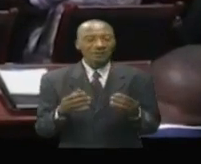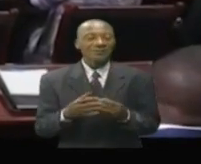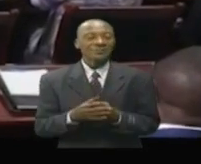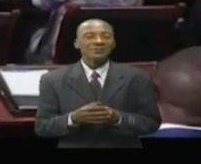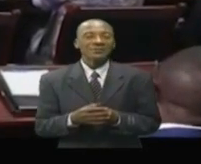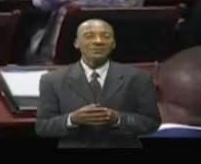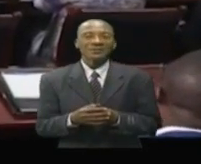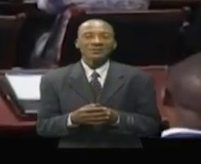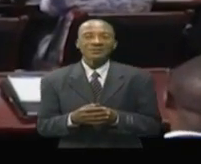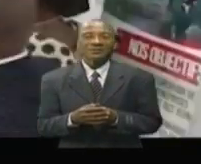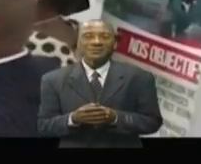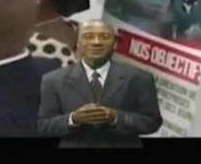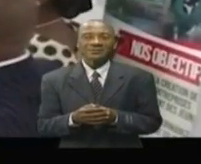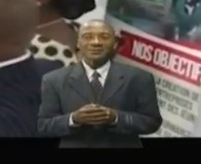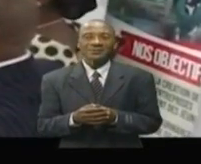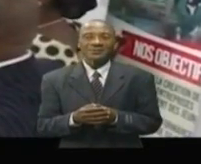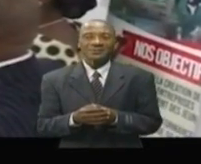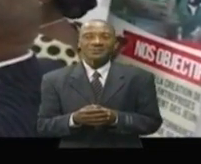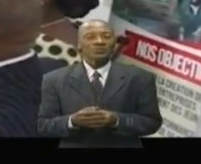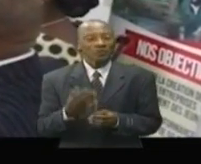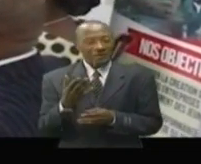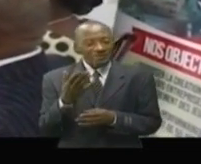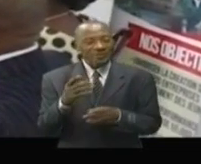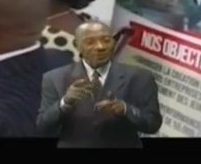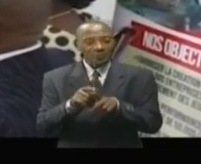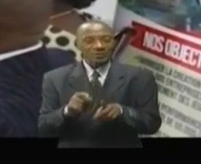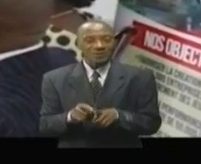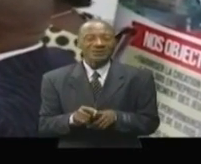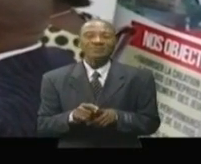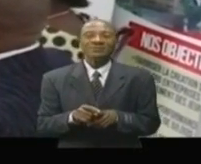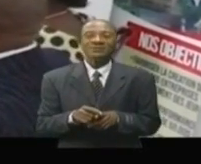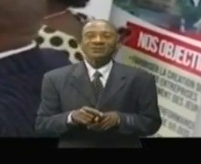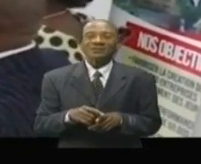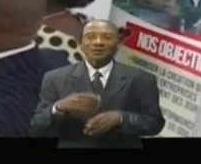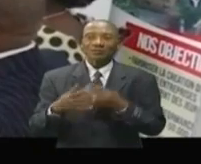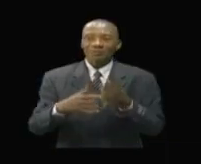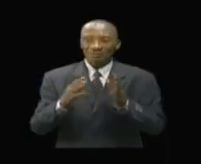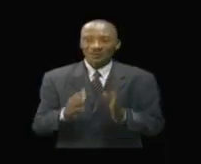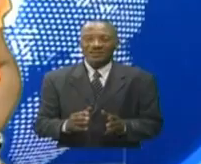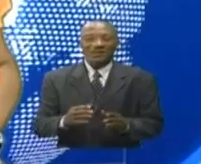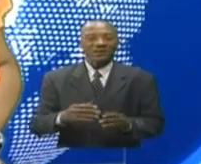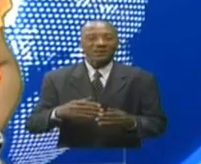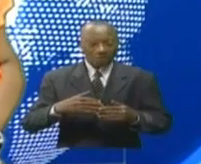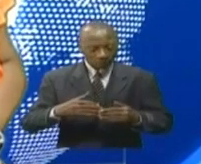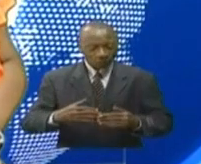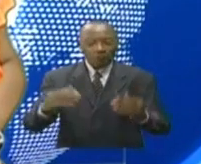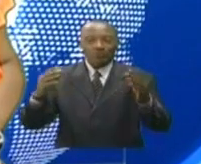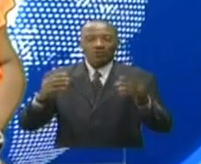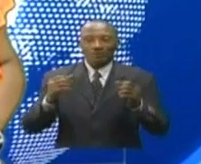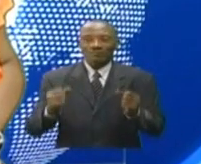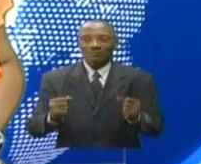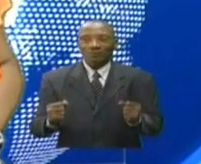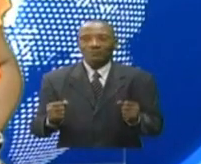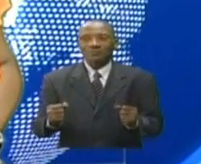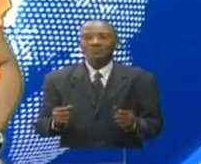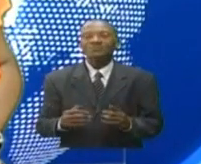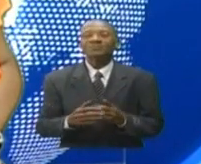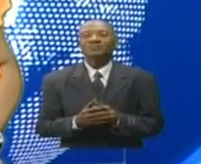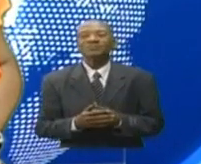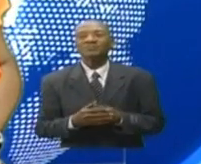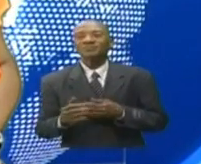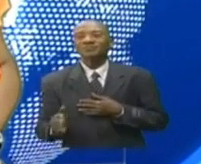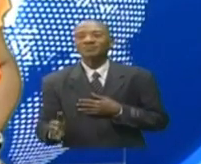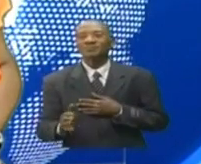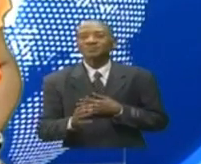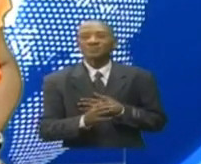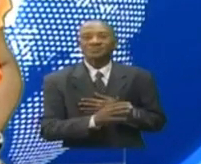maître Eustache Morandi, pour avoir conduit ce processus jusqu'à son aboutissement. Et à quelques jours du